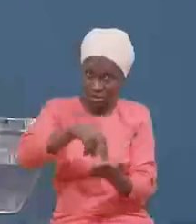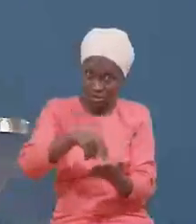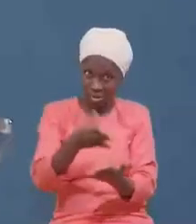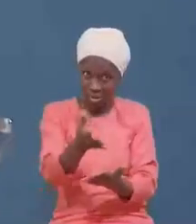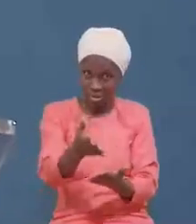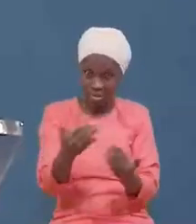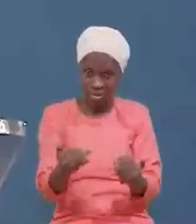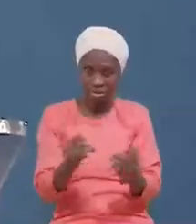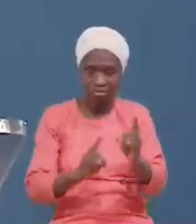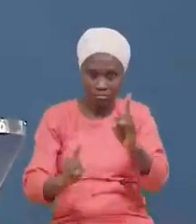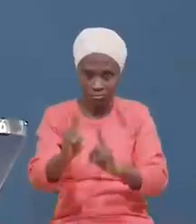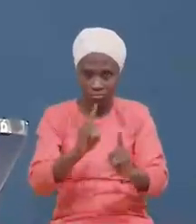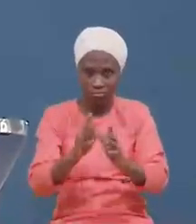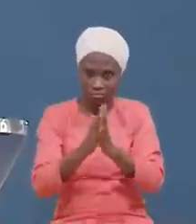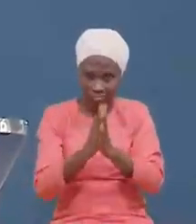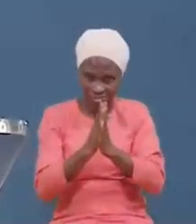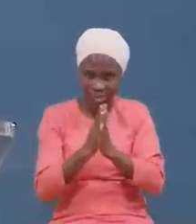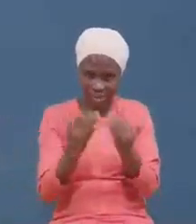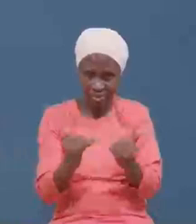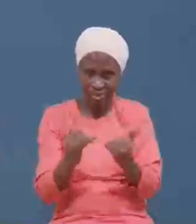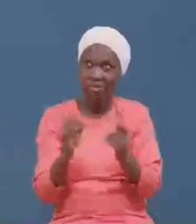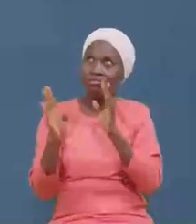En vous tenant debout, parlez au Seigneur.